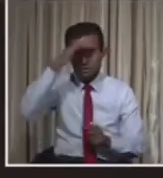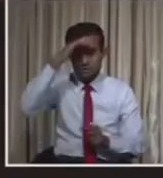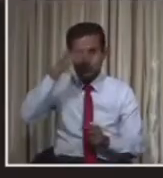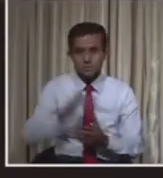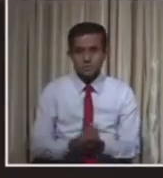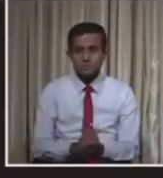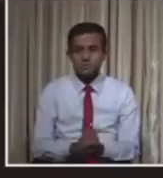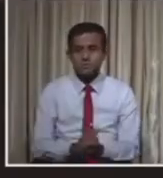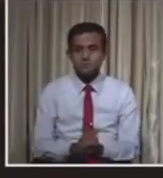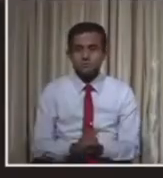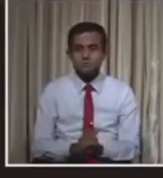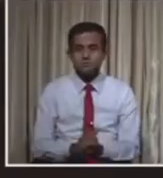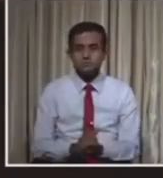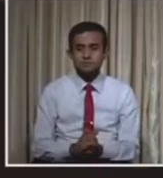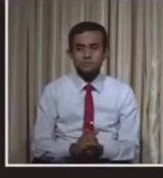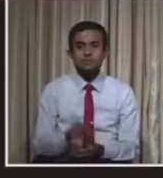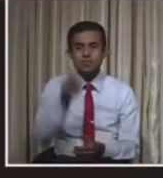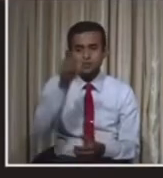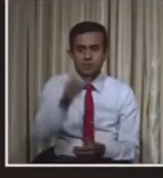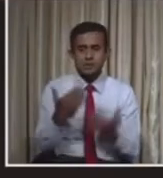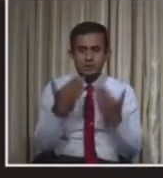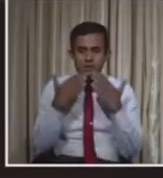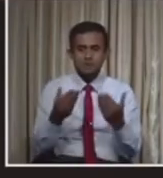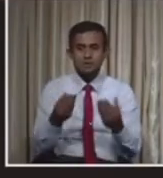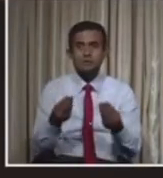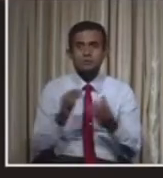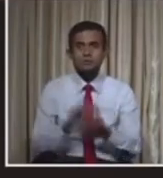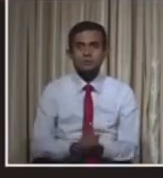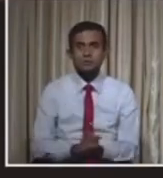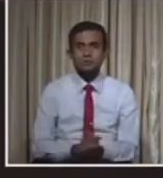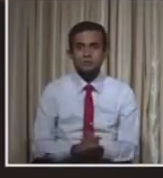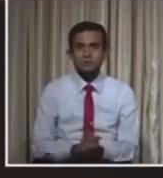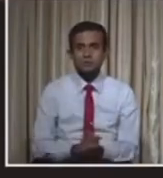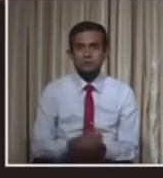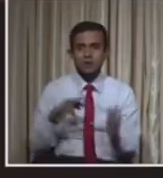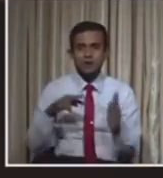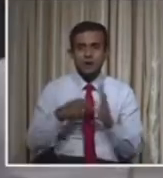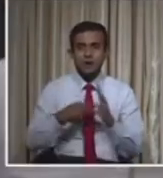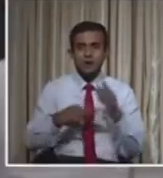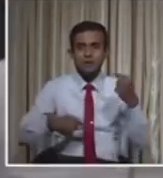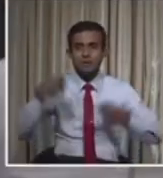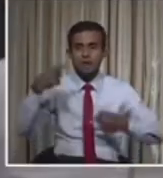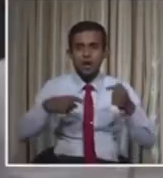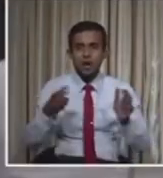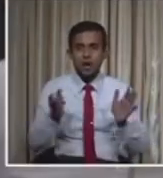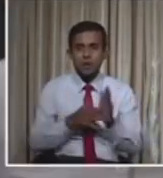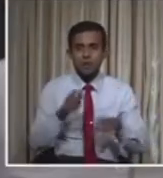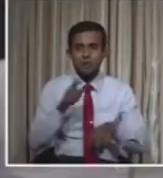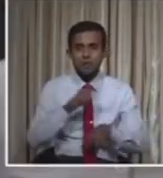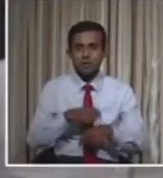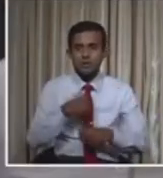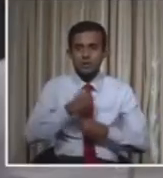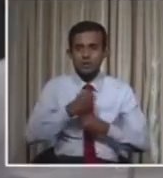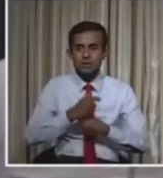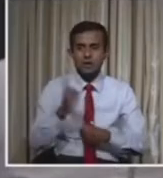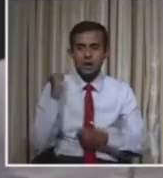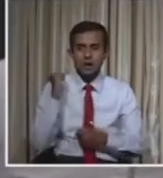කතානායකතුමනි ඔබතුමාට ස්තුතිවන්ත වෙනවා අයවැය විවාදයේ කාරක සභා අවස්ථාවේ රාජ්‍ය